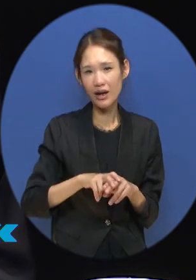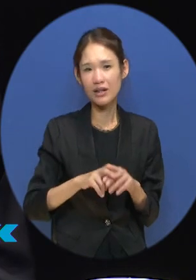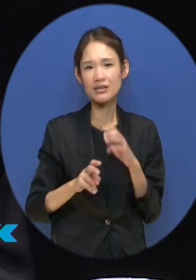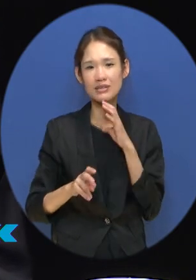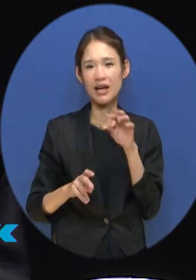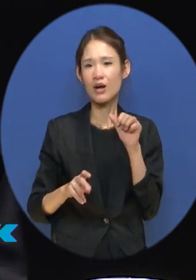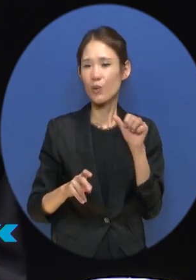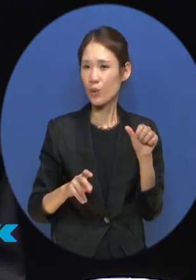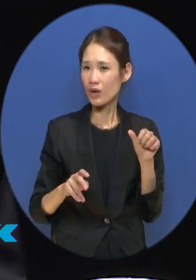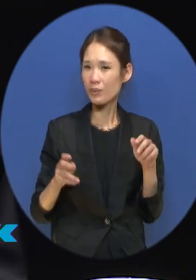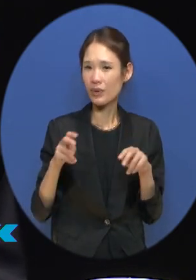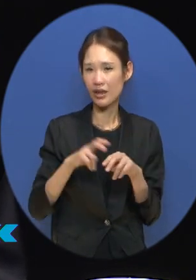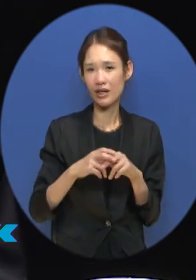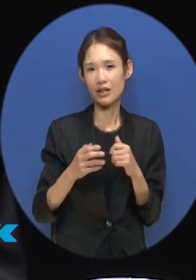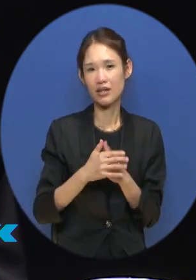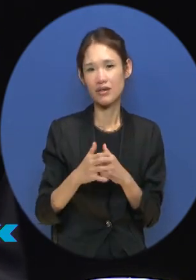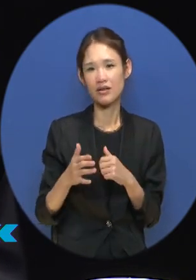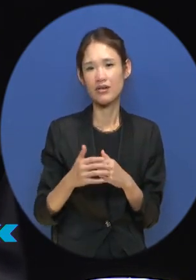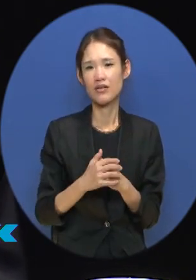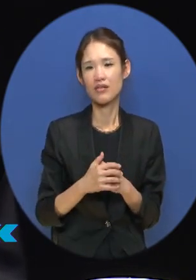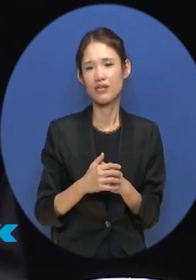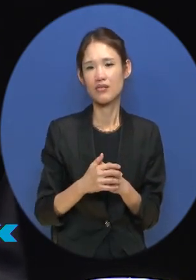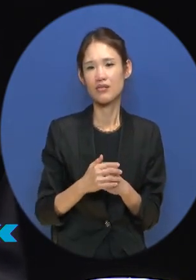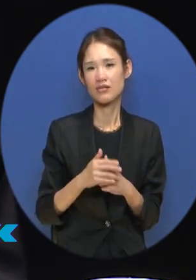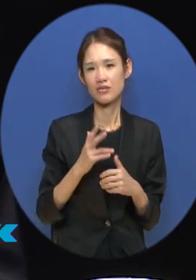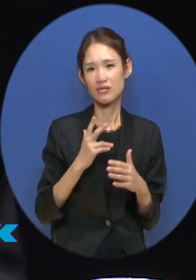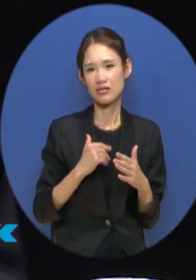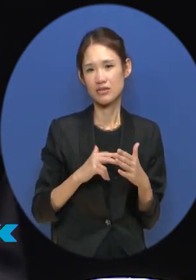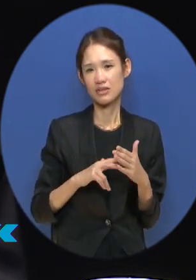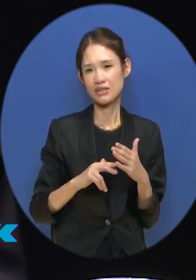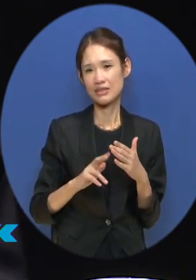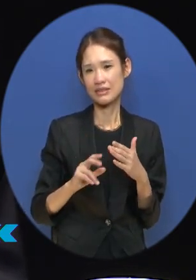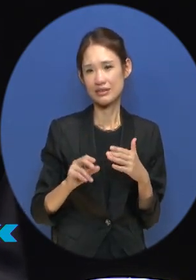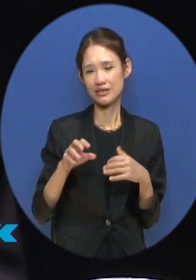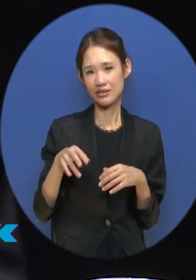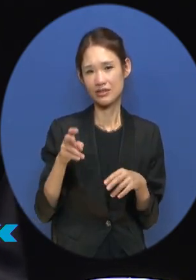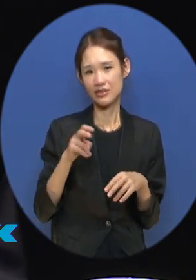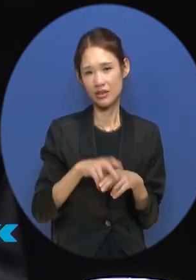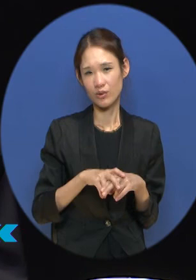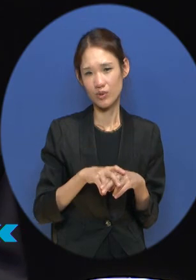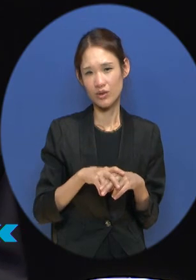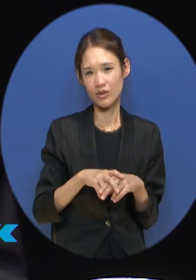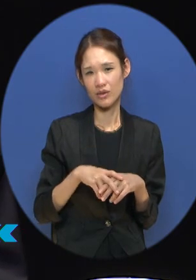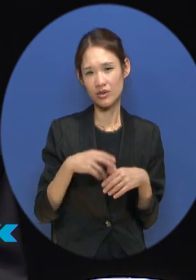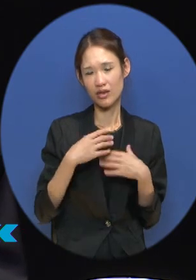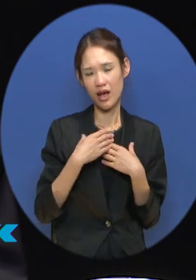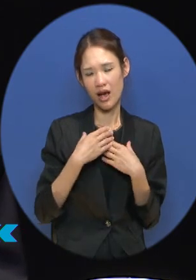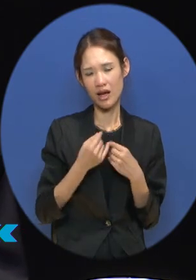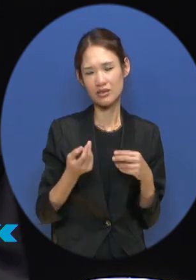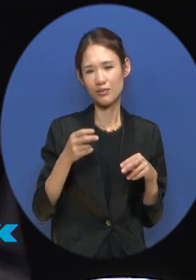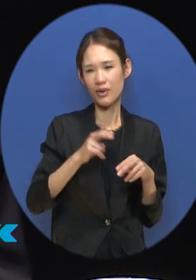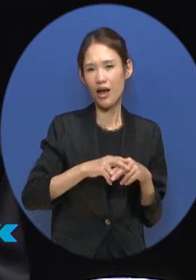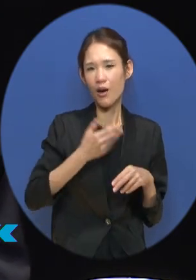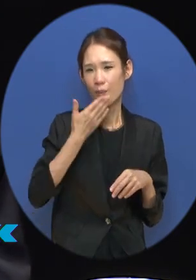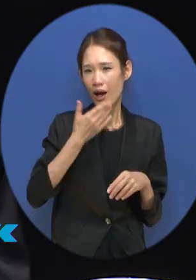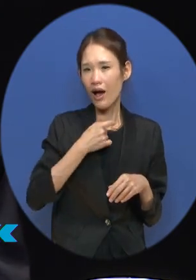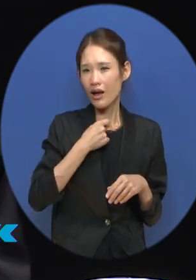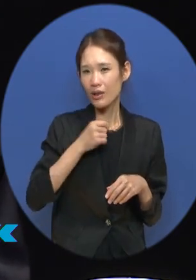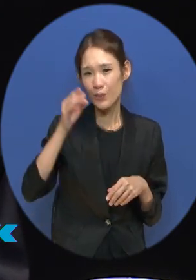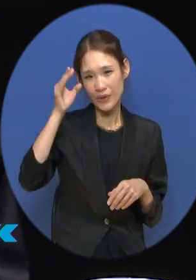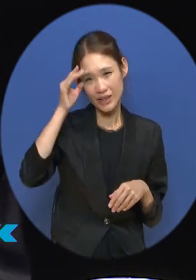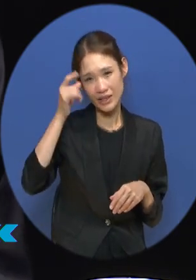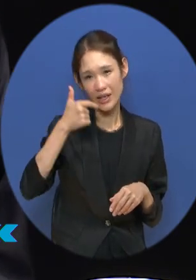탄 것 같아요. 그래서 했는데 이제 아무튼 그런 지하철을 타더라도 안심하고 탈 수 있는 날이 이제 오기를